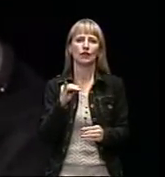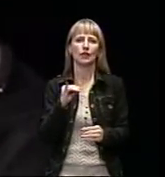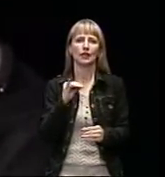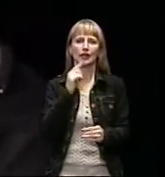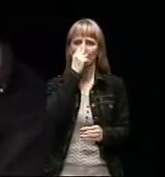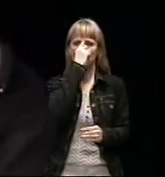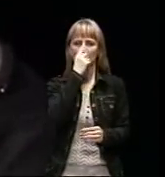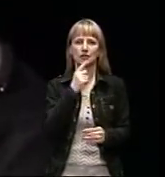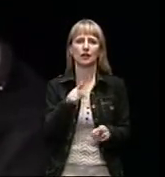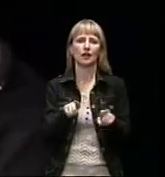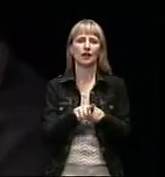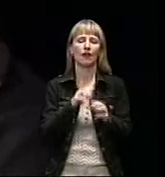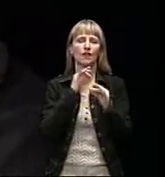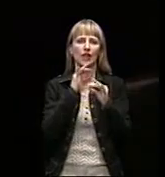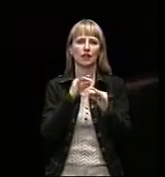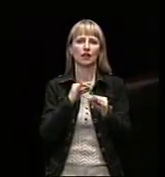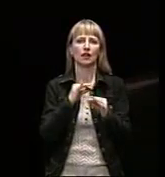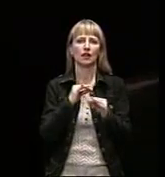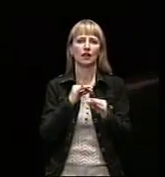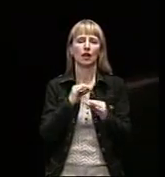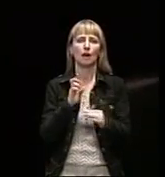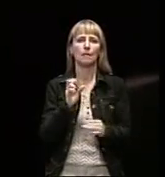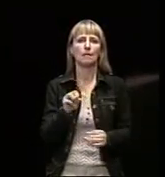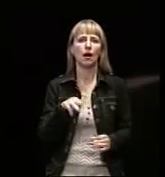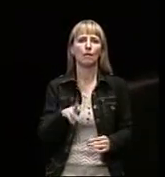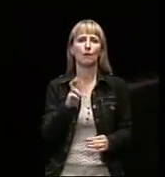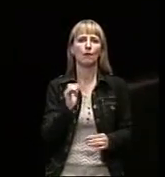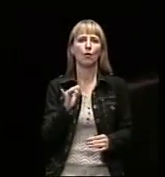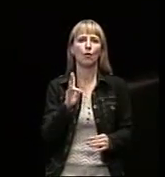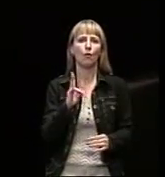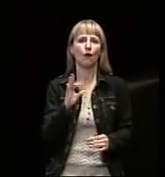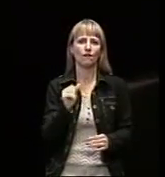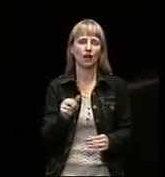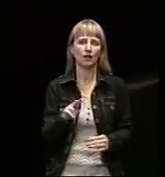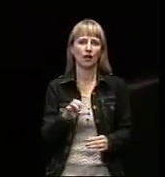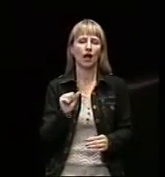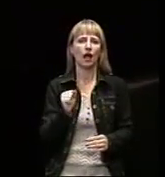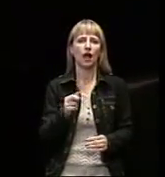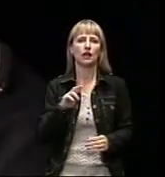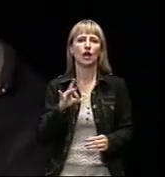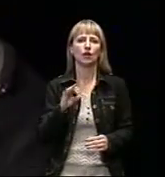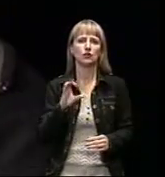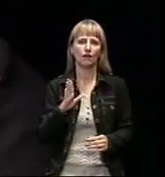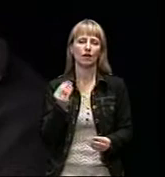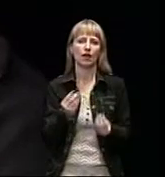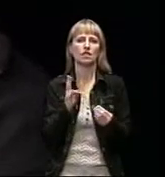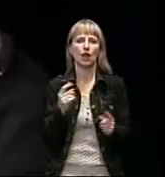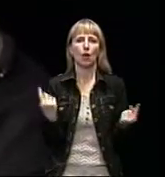индийская тростниковая флейта, пардон, бамбуковая флейта индийская, а Ярослав играл на обычной.